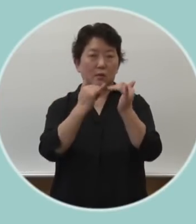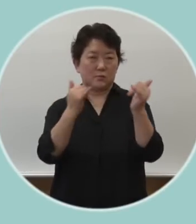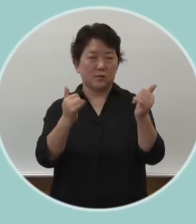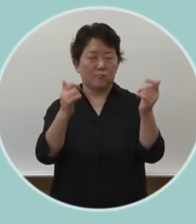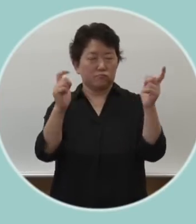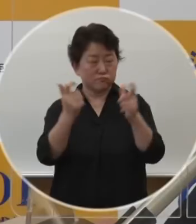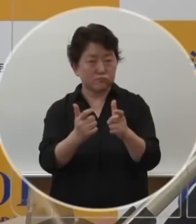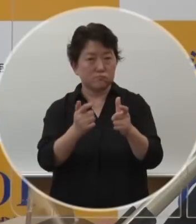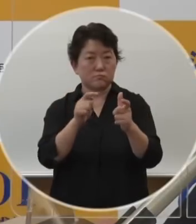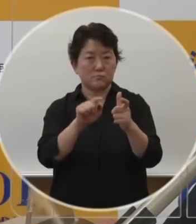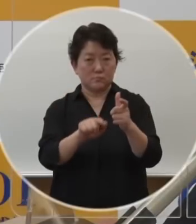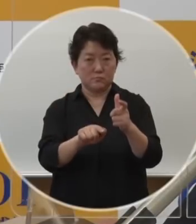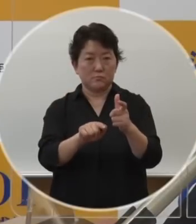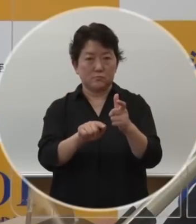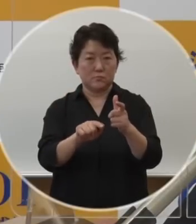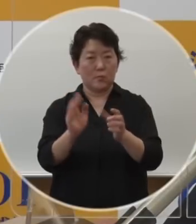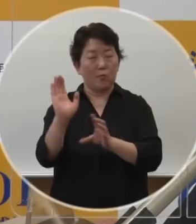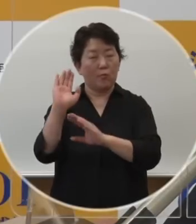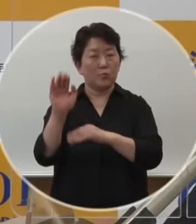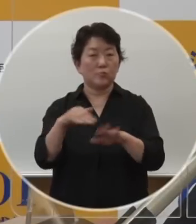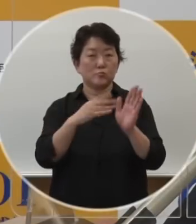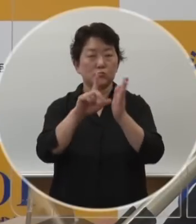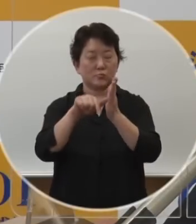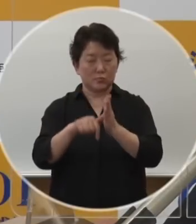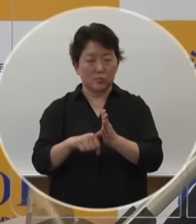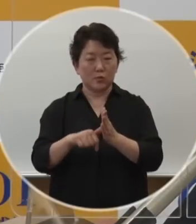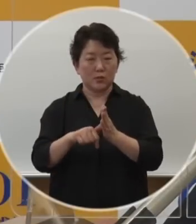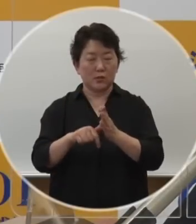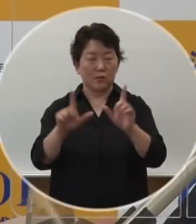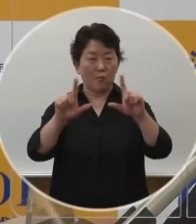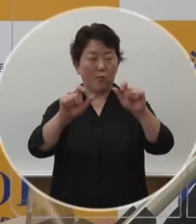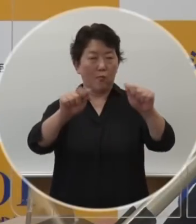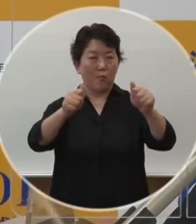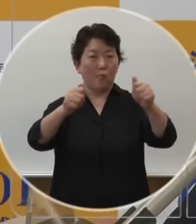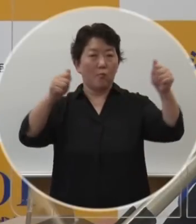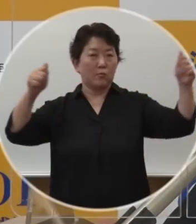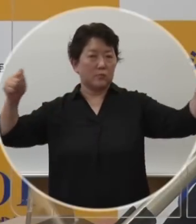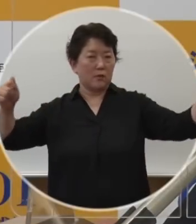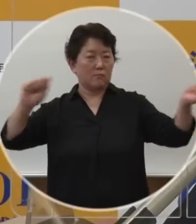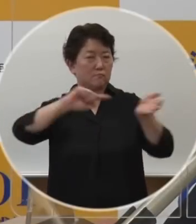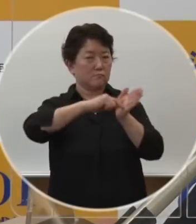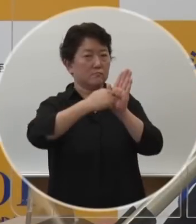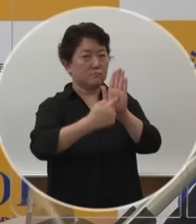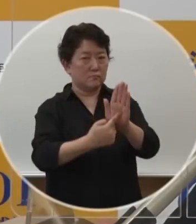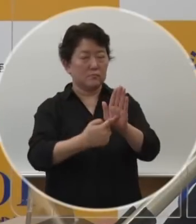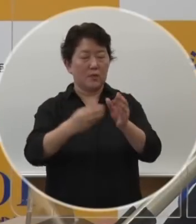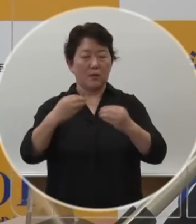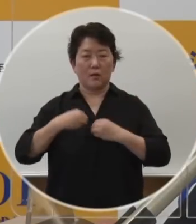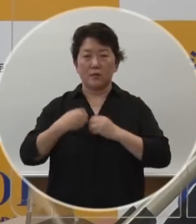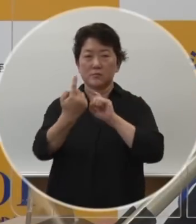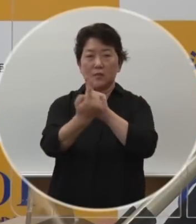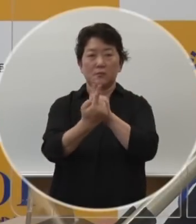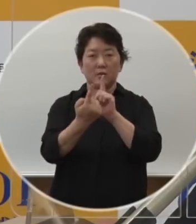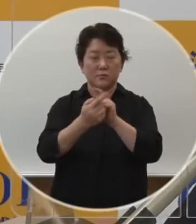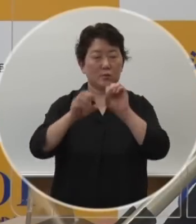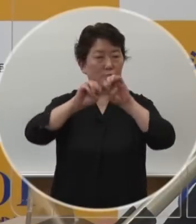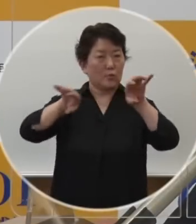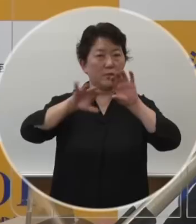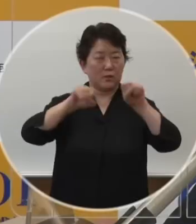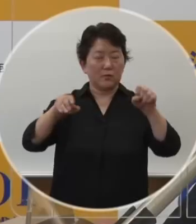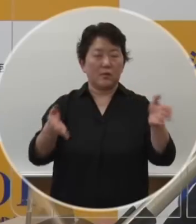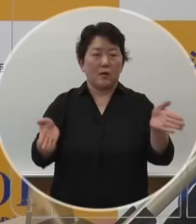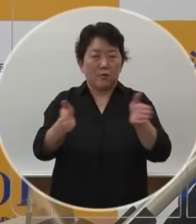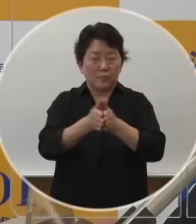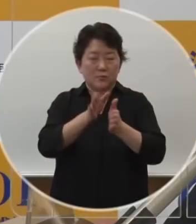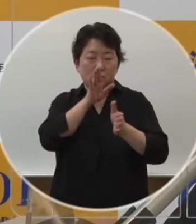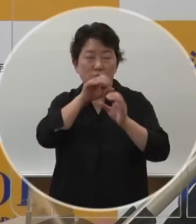削減し、踊る際には横断幕等を掲示をし、感染対策の呼びかけも合わ